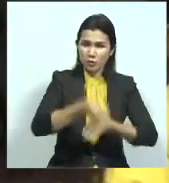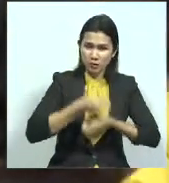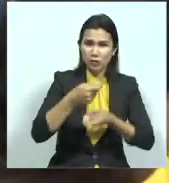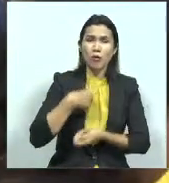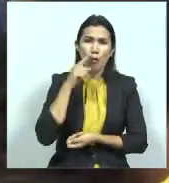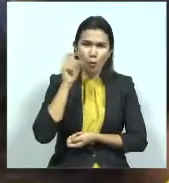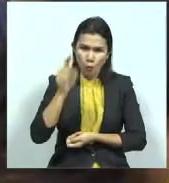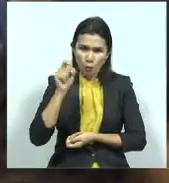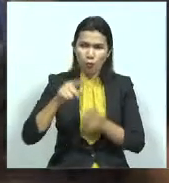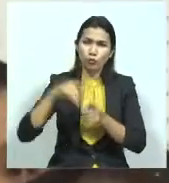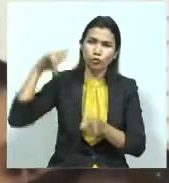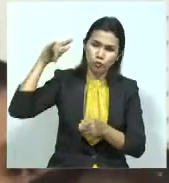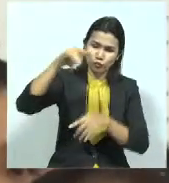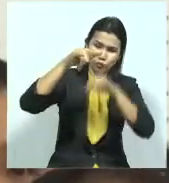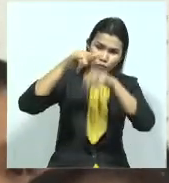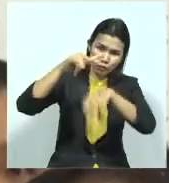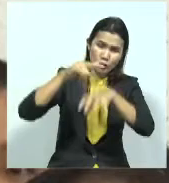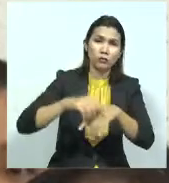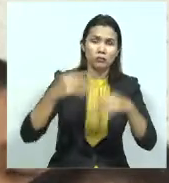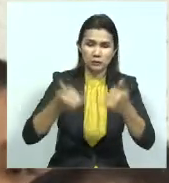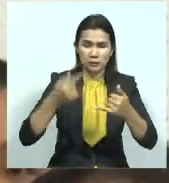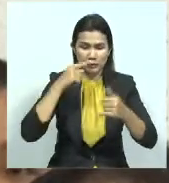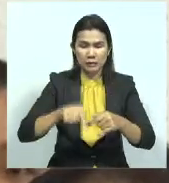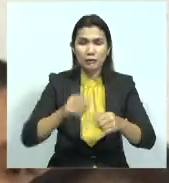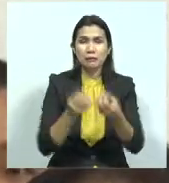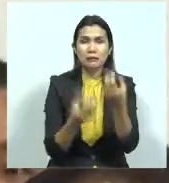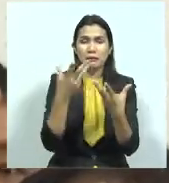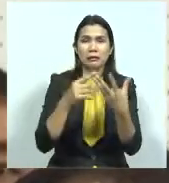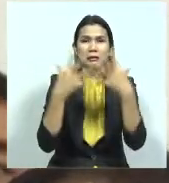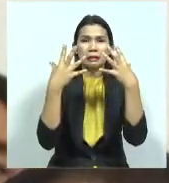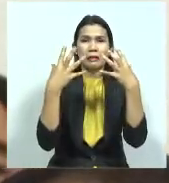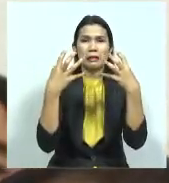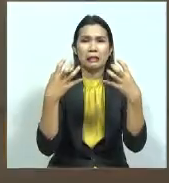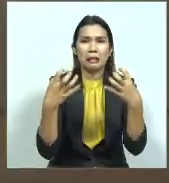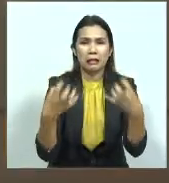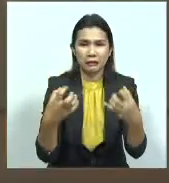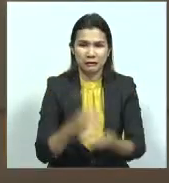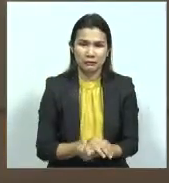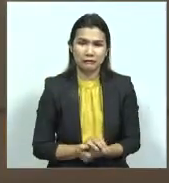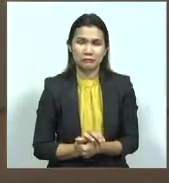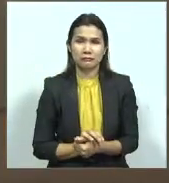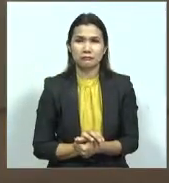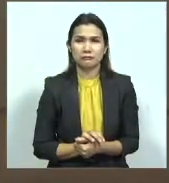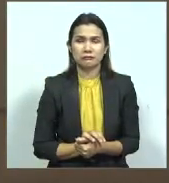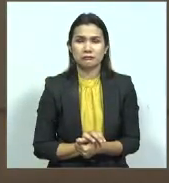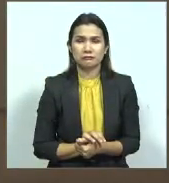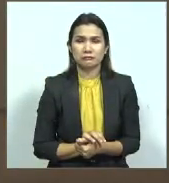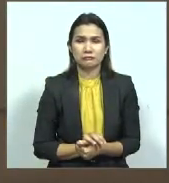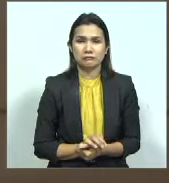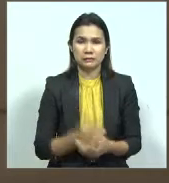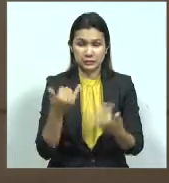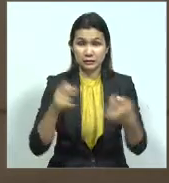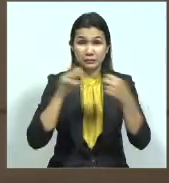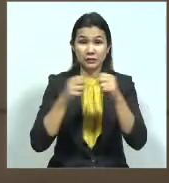การเร่งทำฝนหลวงเนื่องจากว่าตอนนี้พืชไร่กำลังแห้งเหี่ยวตาย ที่เกิดปัญห